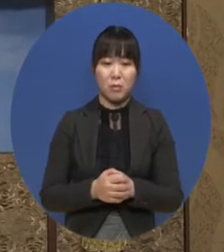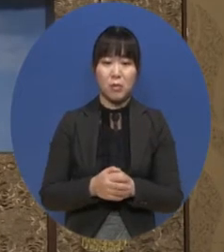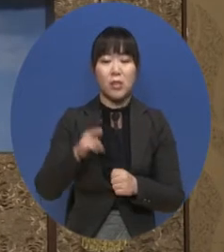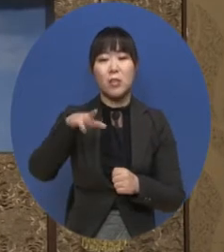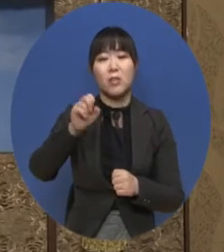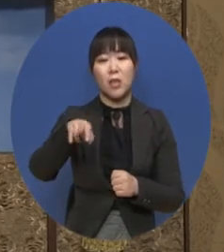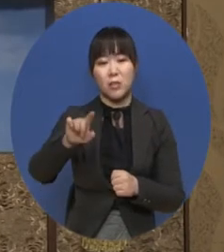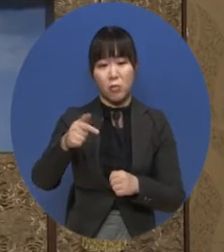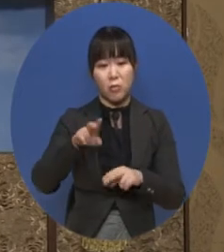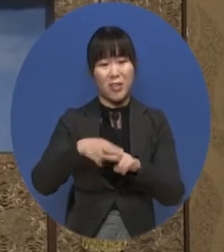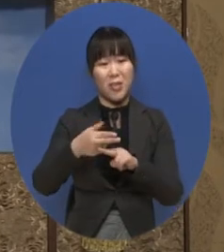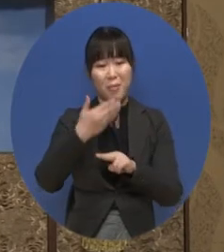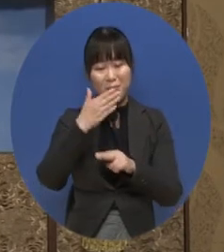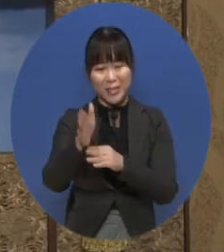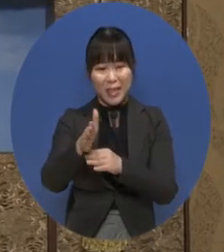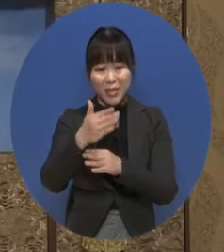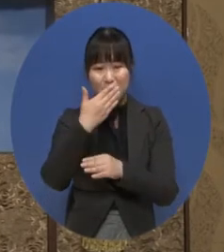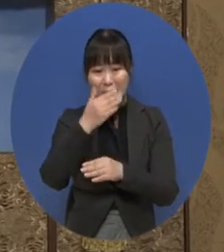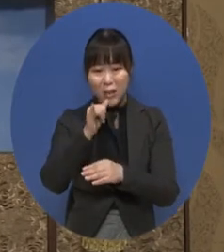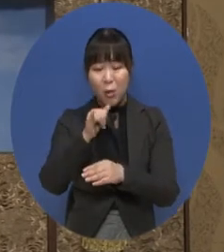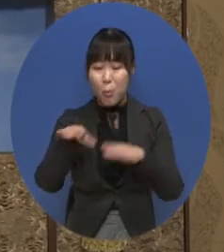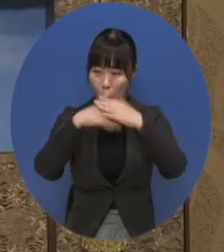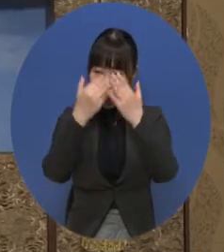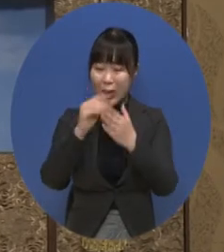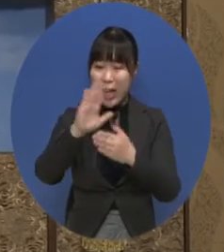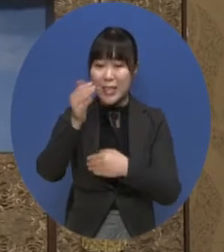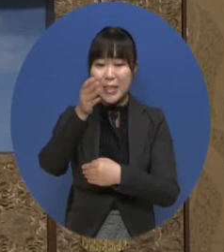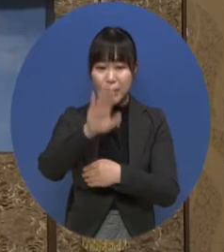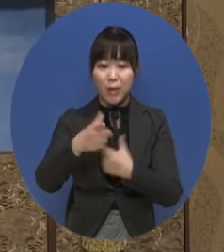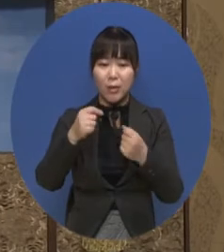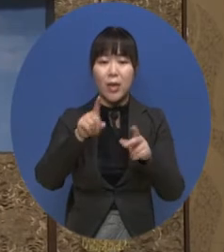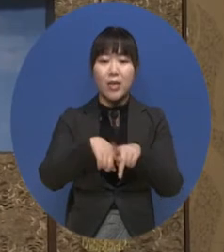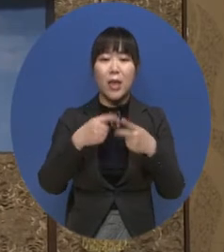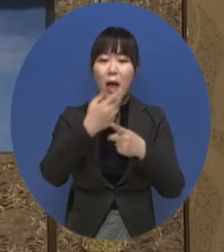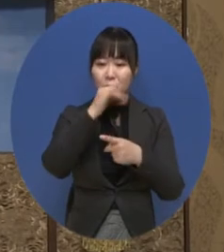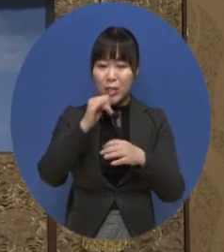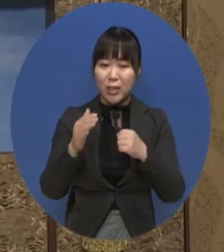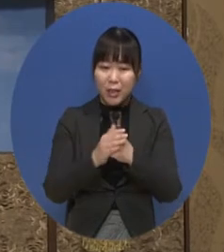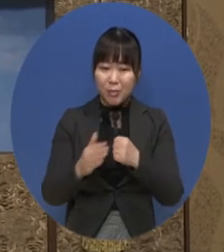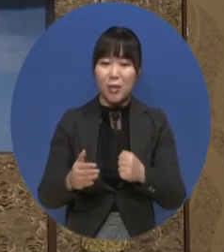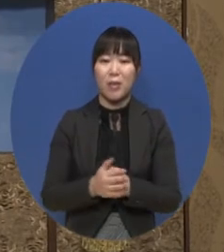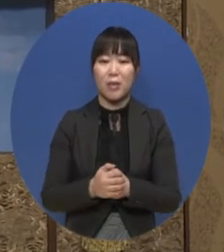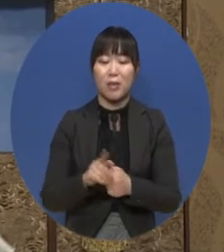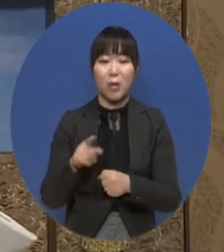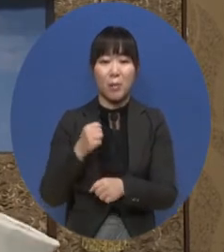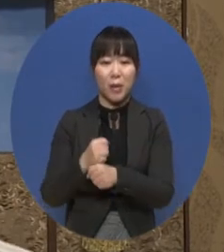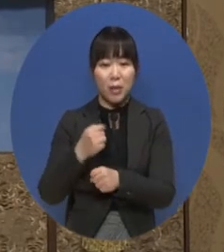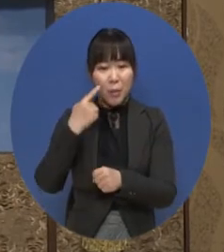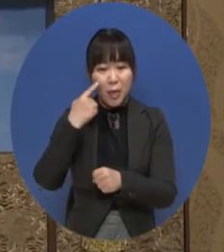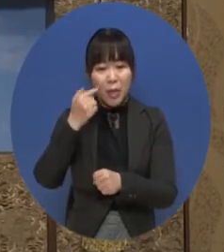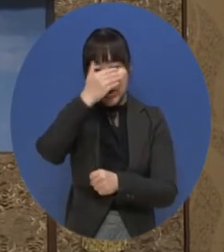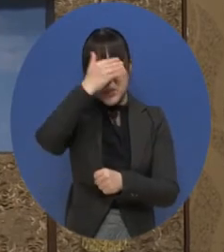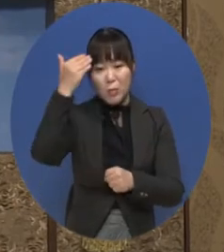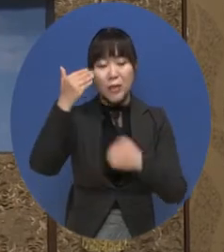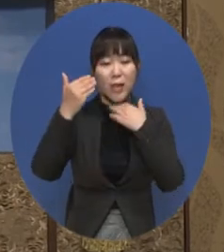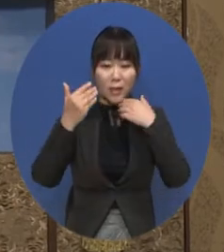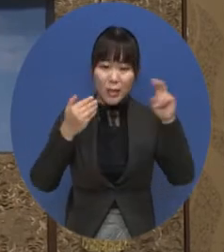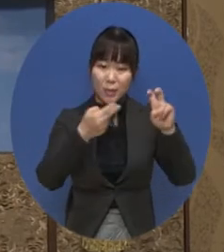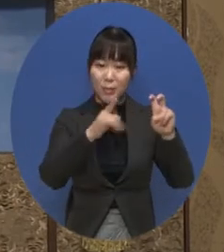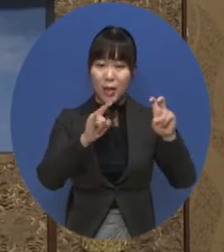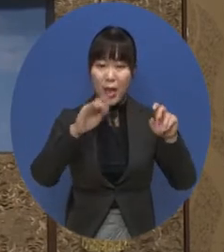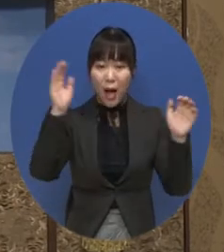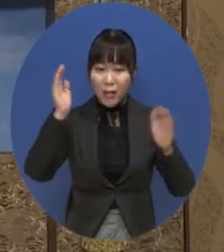있거든요. 이해할 수 그러니까 모든 사람이 그렇진 않지만 그렇게 이해할 수 있어서 이거를 만드니까 젊은 20대